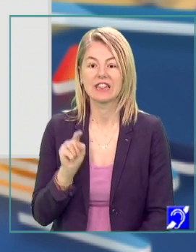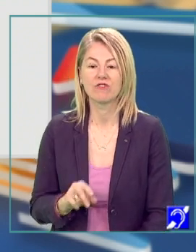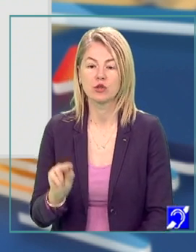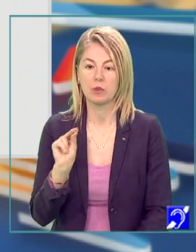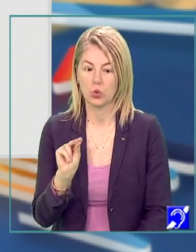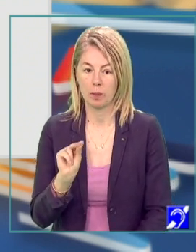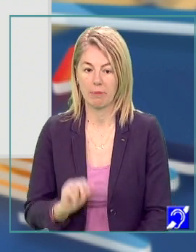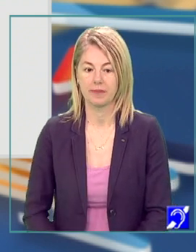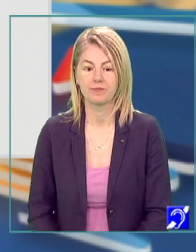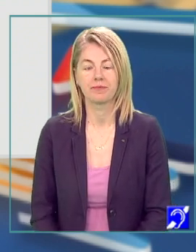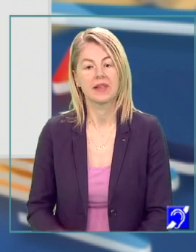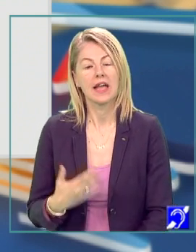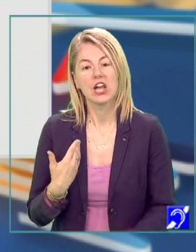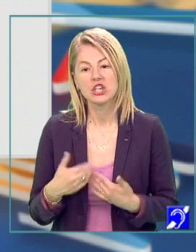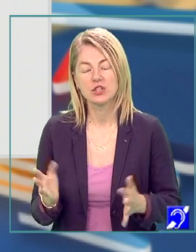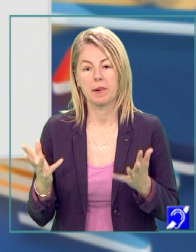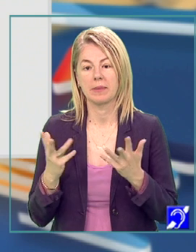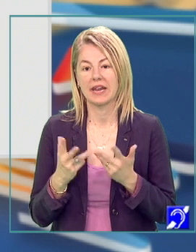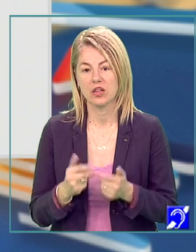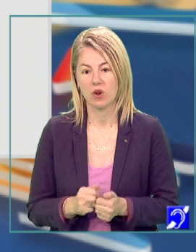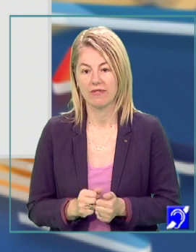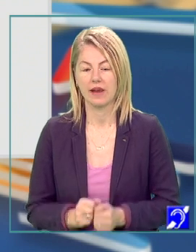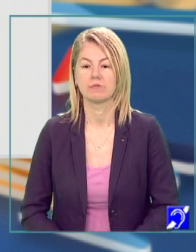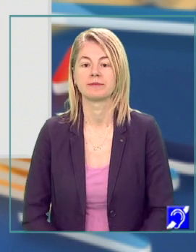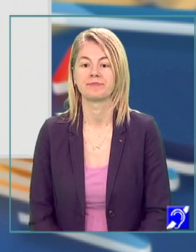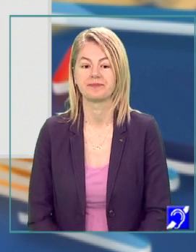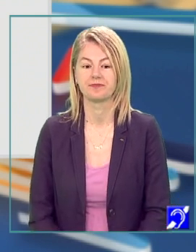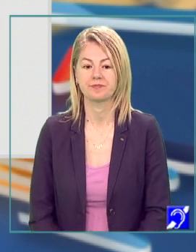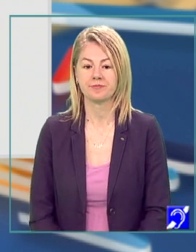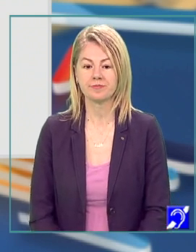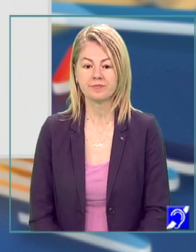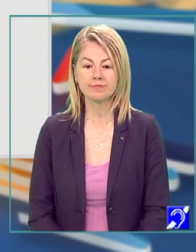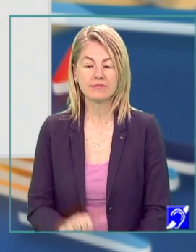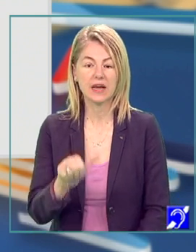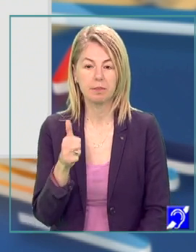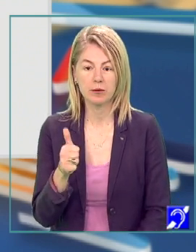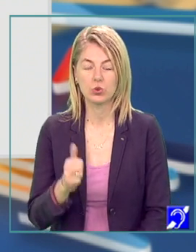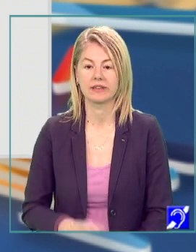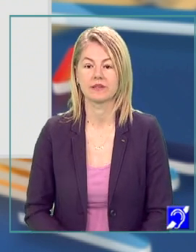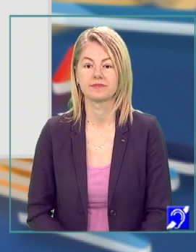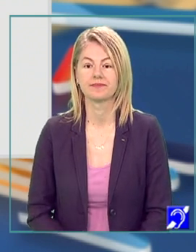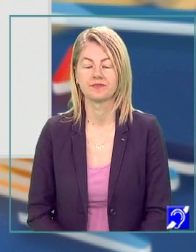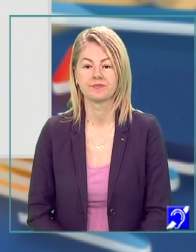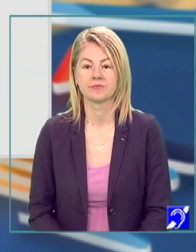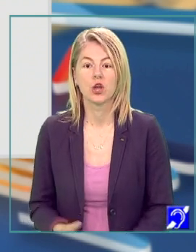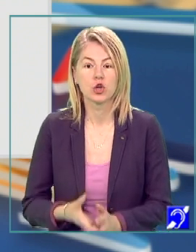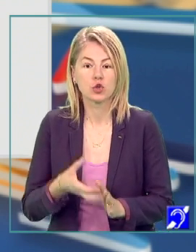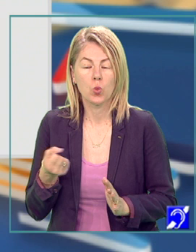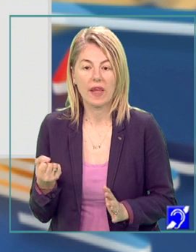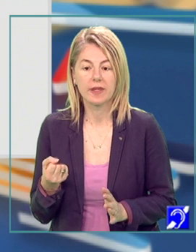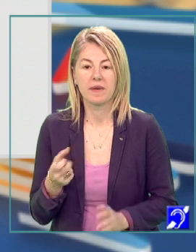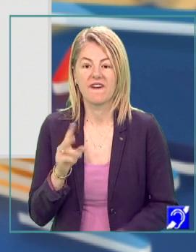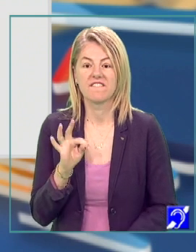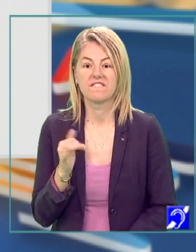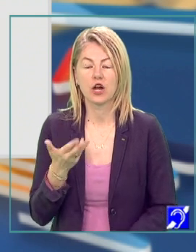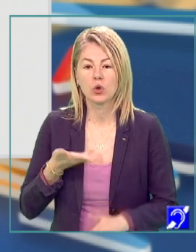cu p. Trecem să aducem x și y la formă mai simplă. În primul și în primul rând scoatem factor